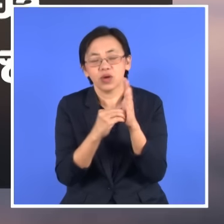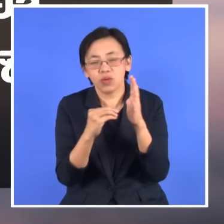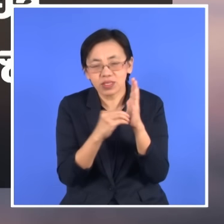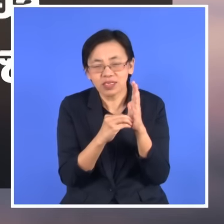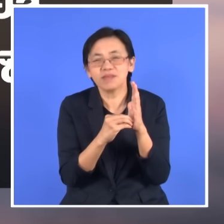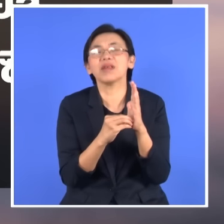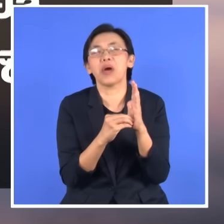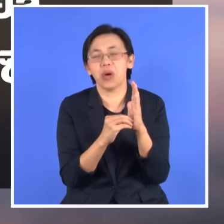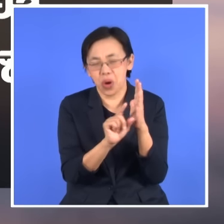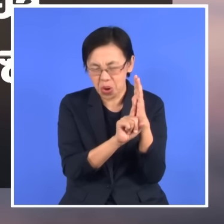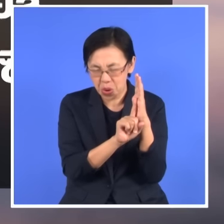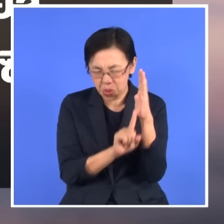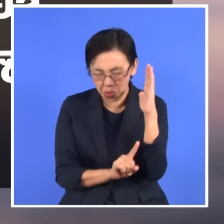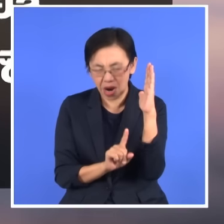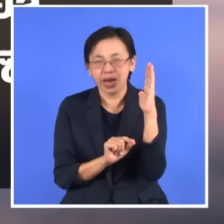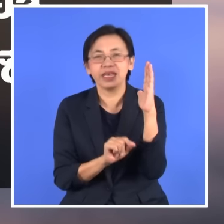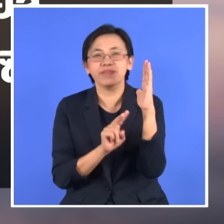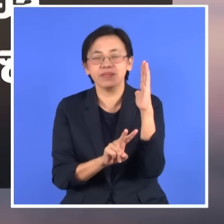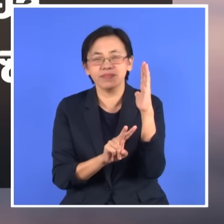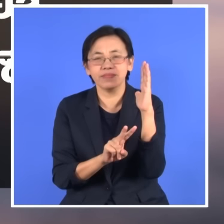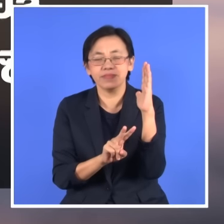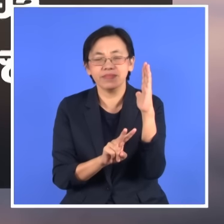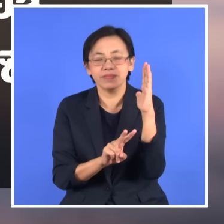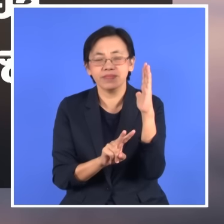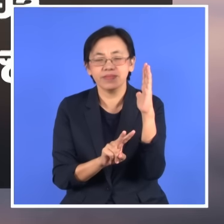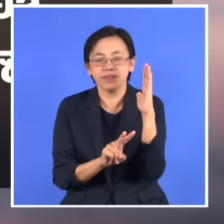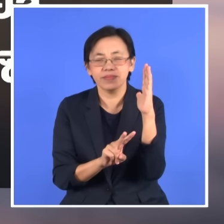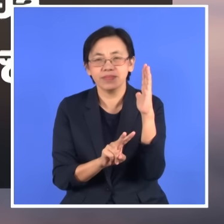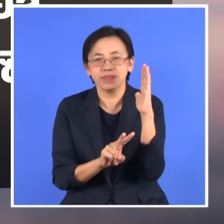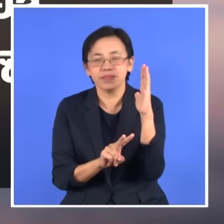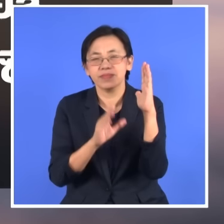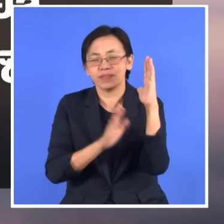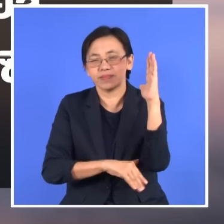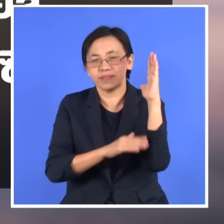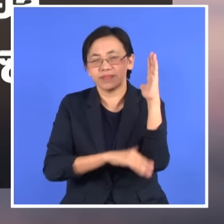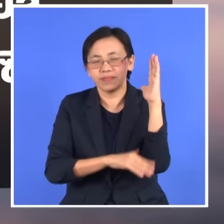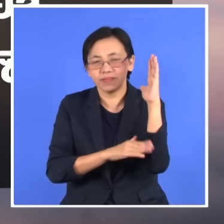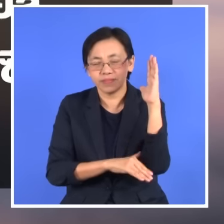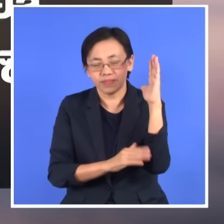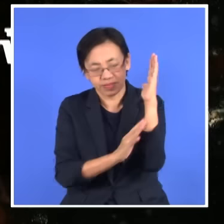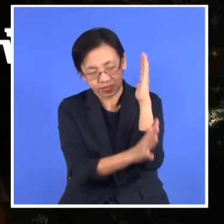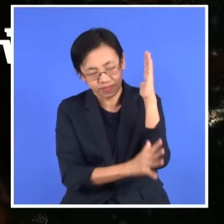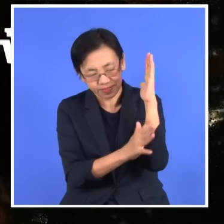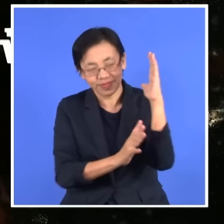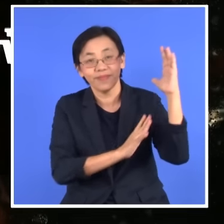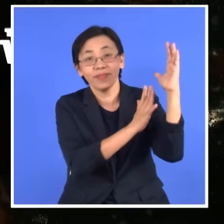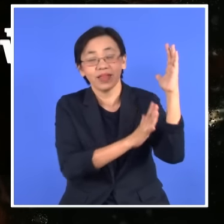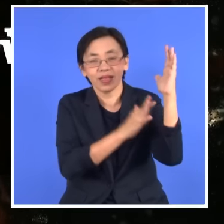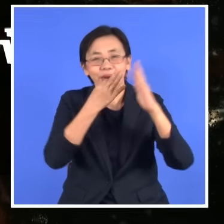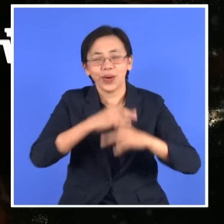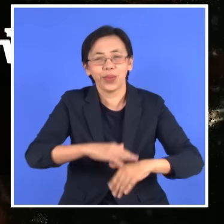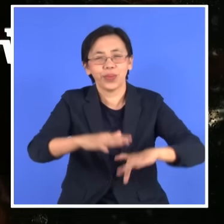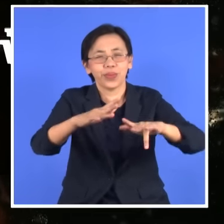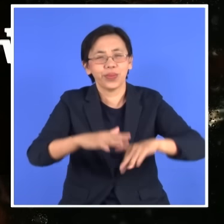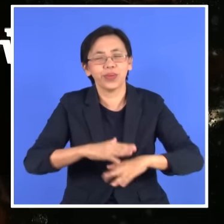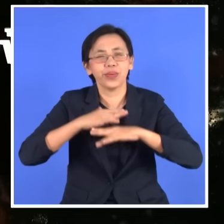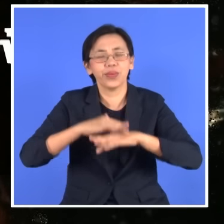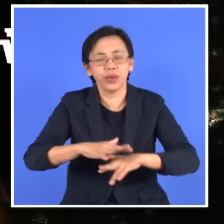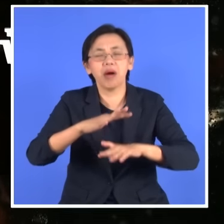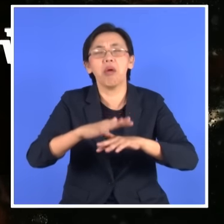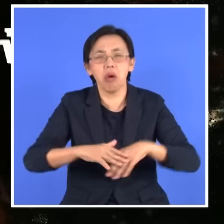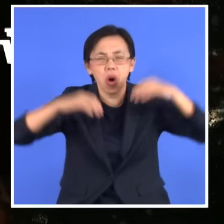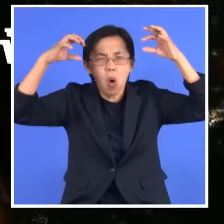จอต่ำสุดใน22องศาเซลเซียสนะคะแต่ว่าในส่วนของภาคใต้อ่าวไทยตอนล่างและทะเลอันดามันนะคะก็จะทำให้มีฝนตก